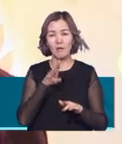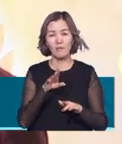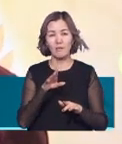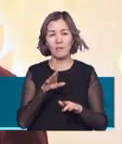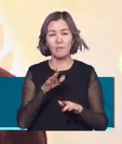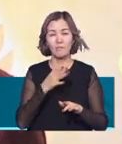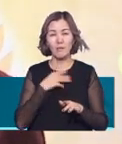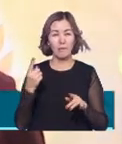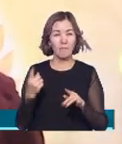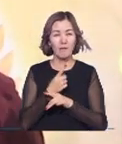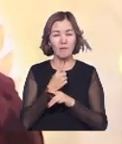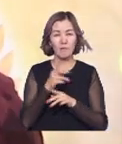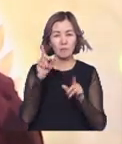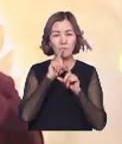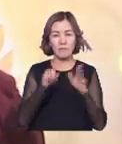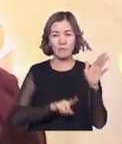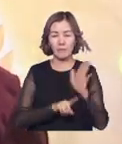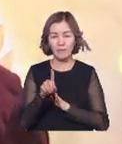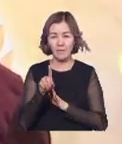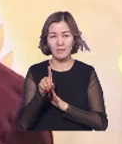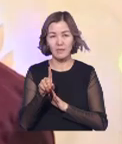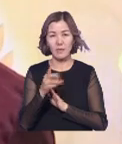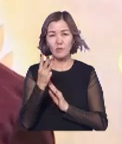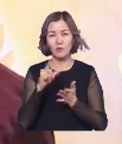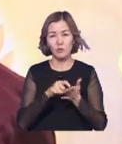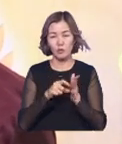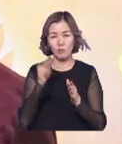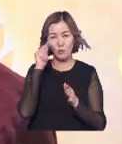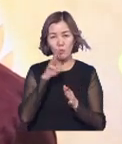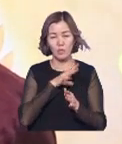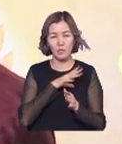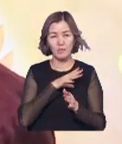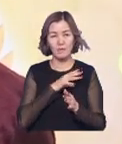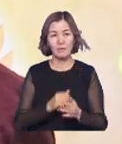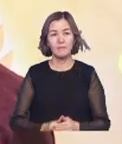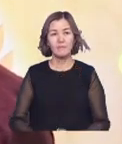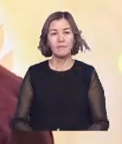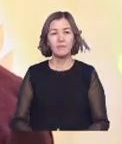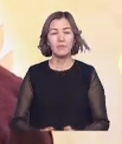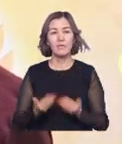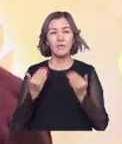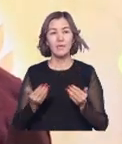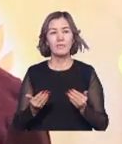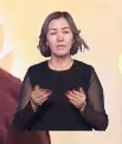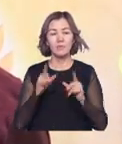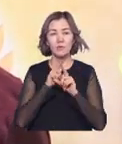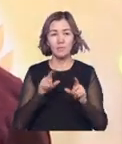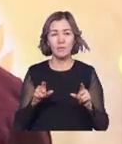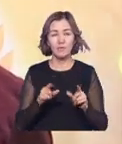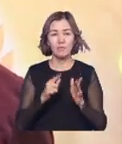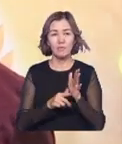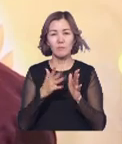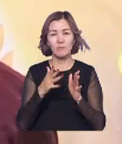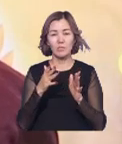мен осы мектепке келгенде ол 3-ші сыныпта оқитын. Мінекей осы мектепті 75-ші